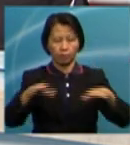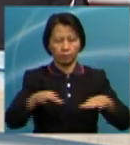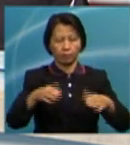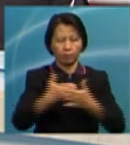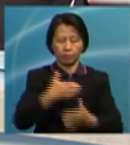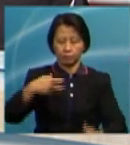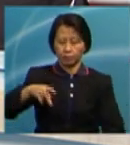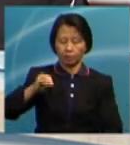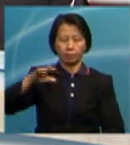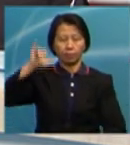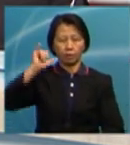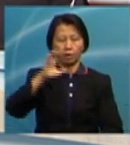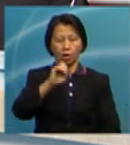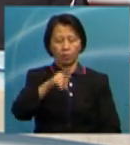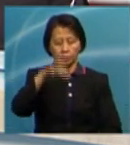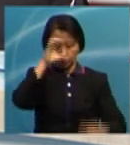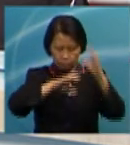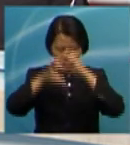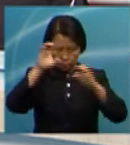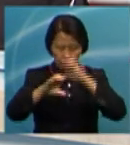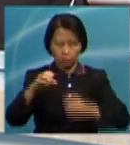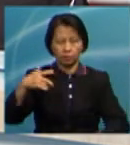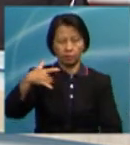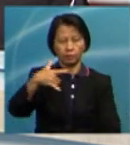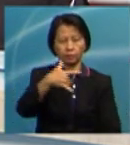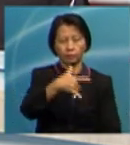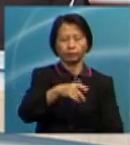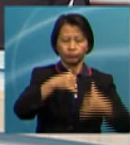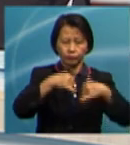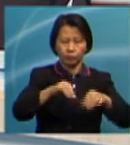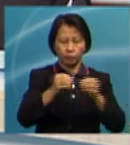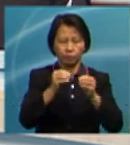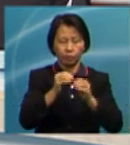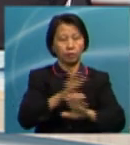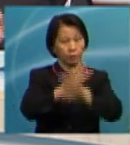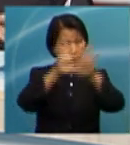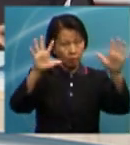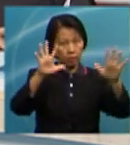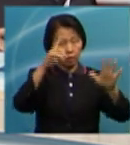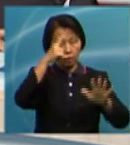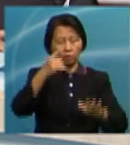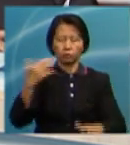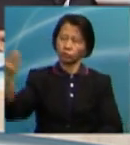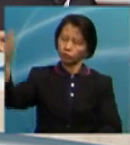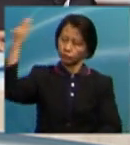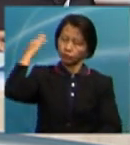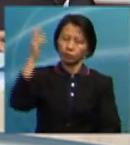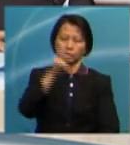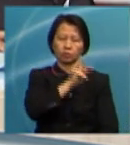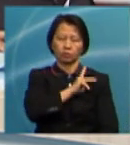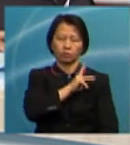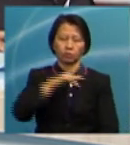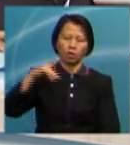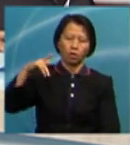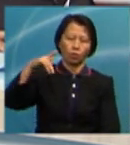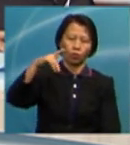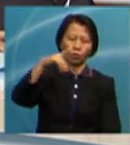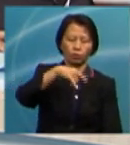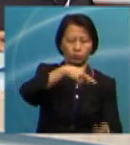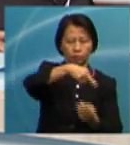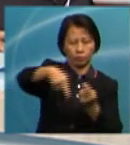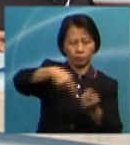Menteri semalam operasi mengesan pesawat MH370 semakin jelas bagi bekas ketua juruterbang penerbangan serantau